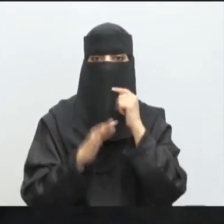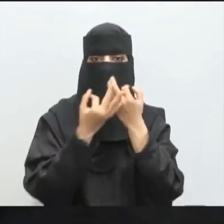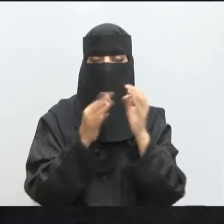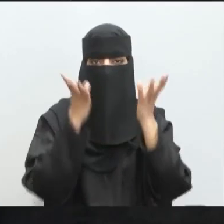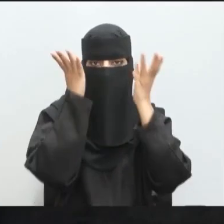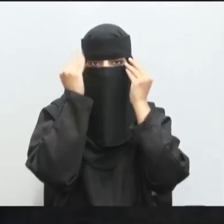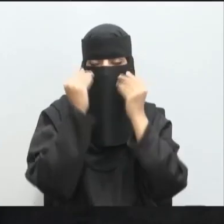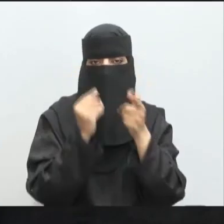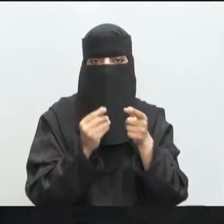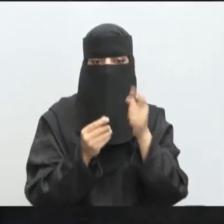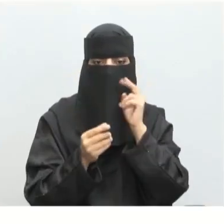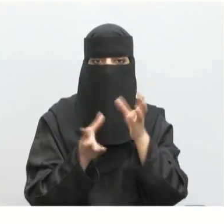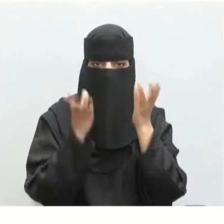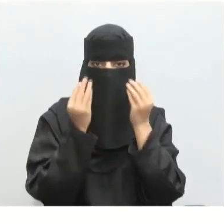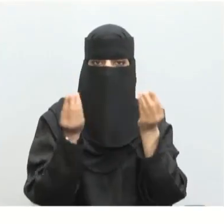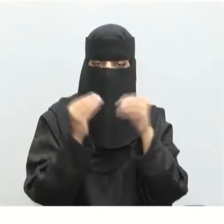وقراءه